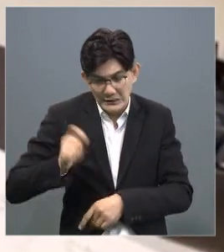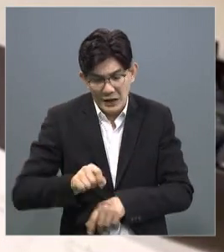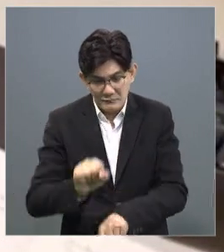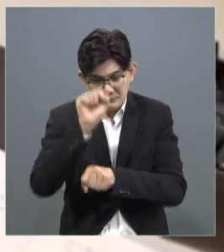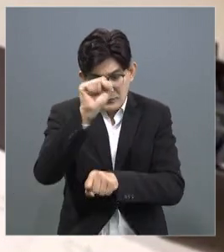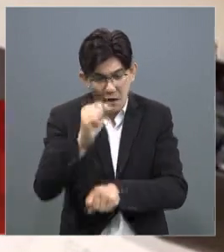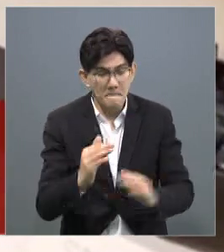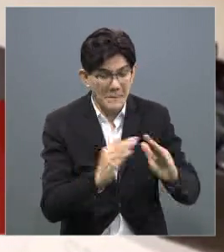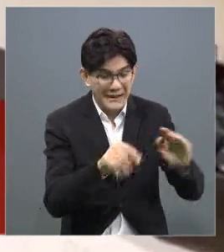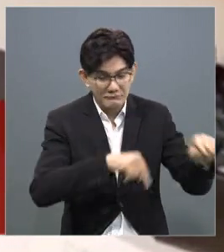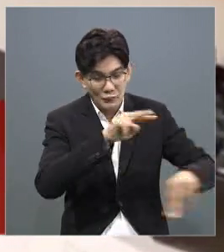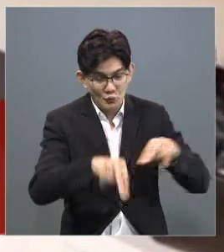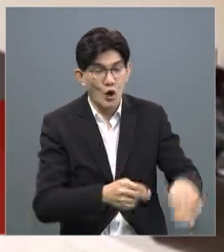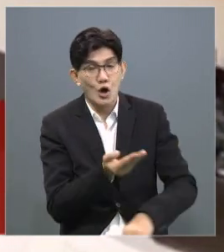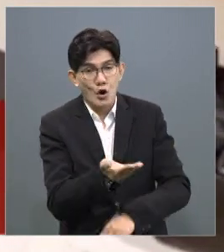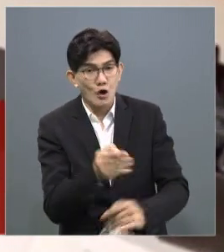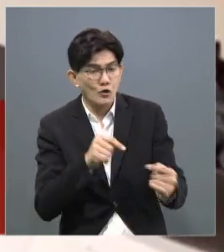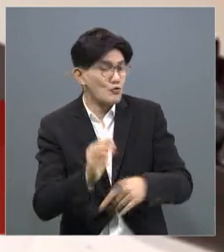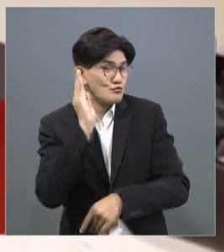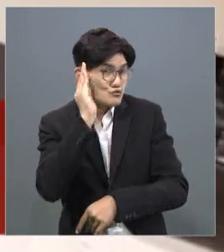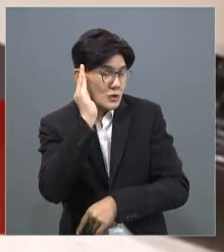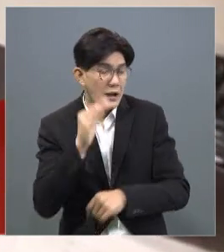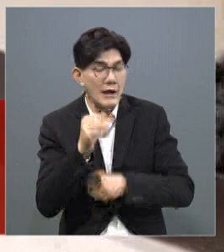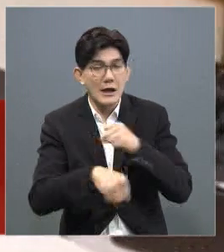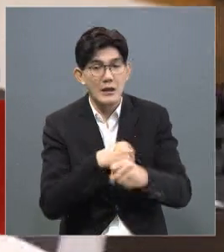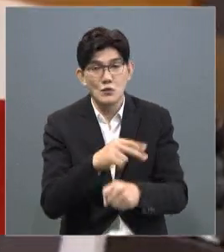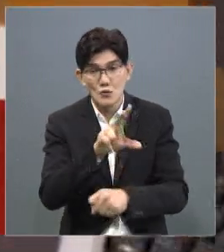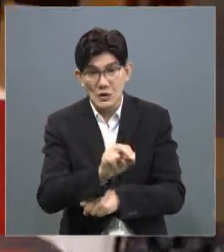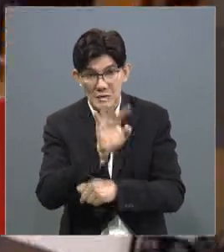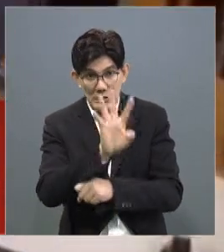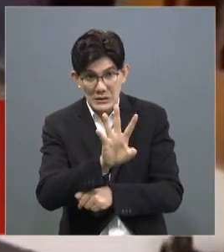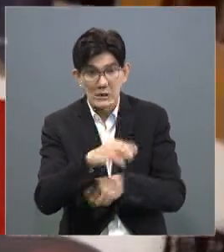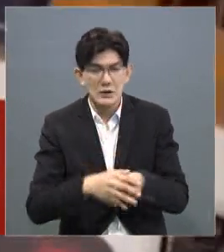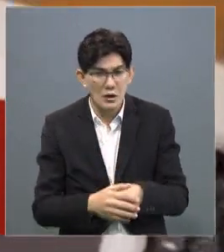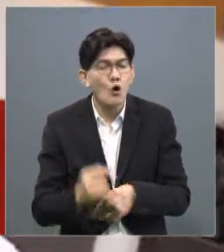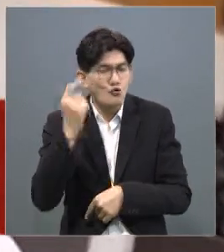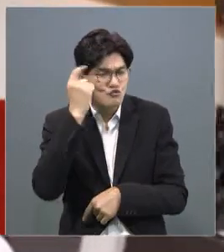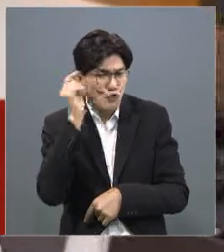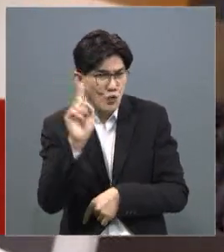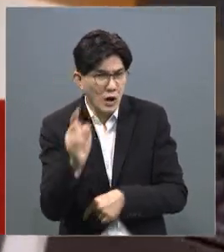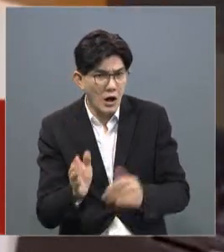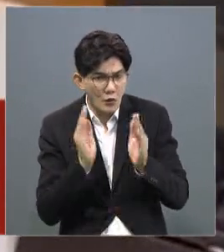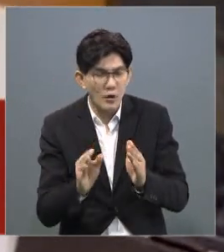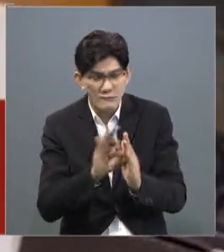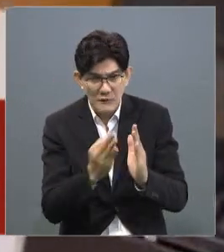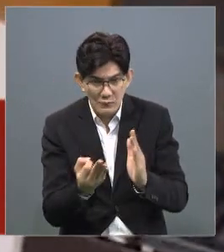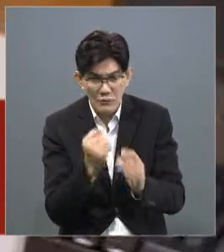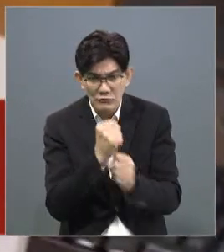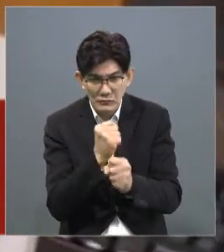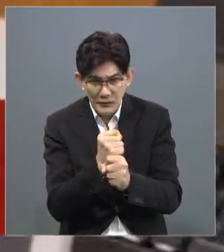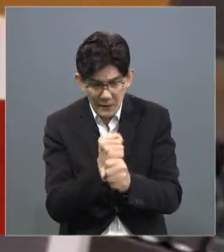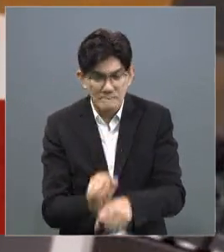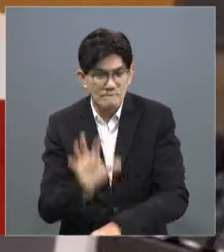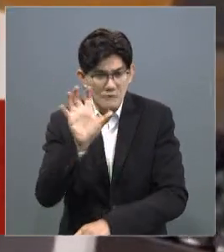ตรวจค้นบ้านพักของนายญาณกรอายุ 34ปีหลังสืบทราบว่าเป็นผู้ใช้ Facebookที่มีการ